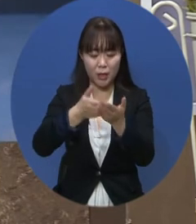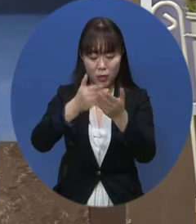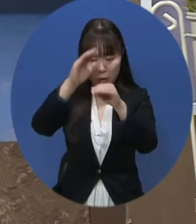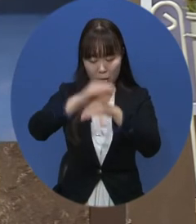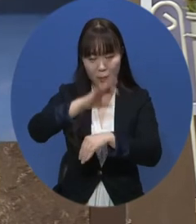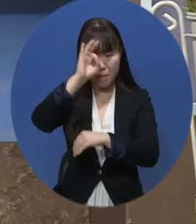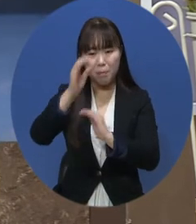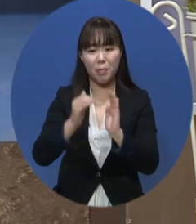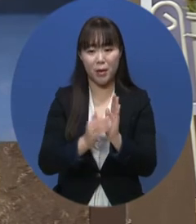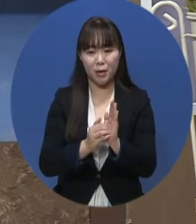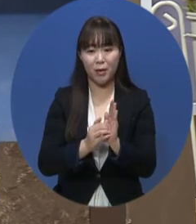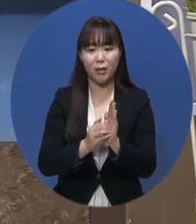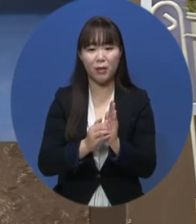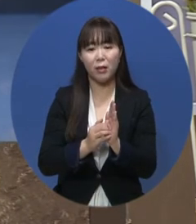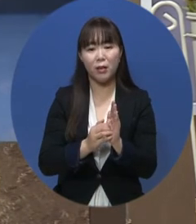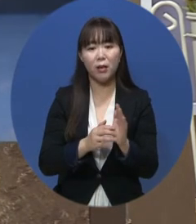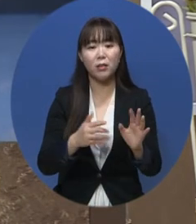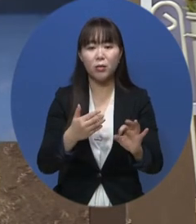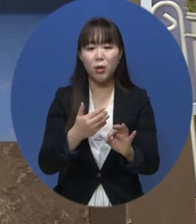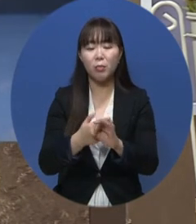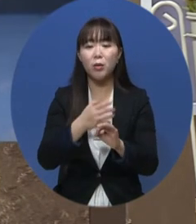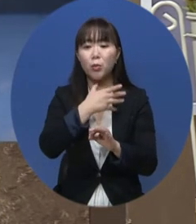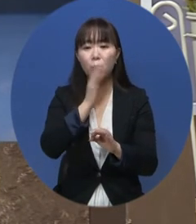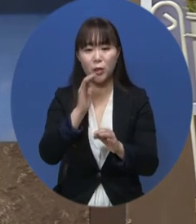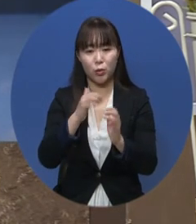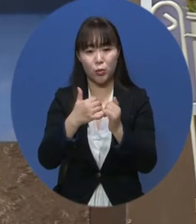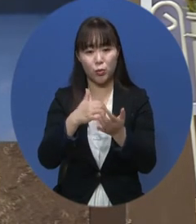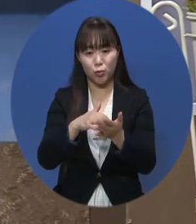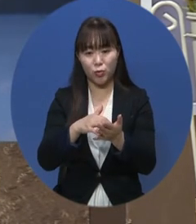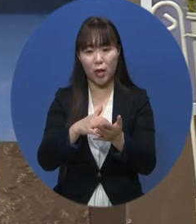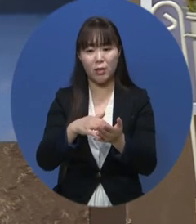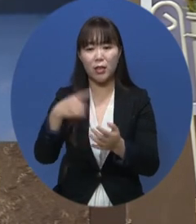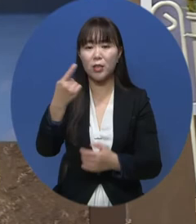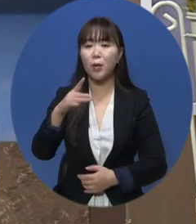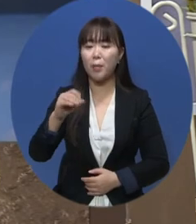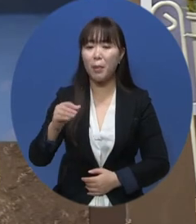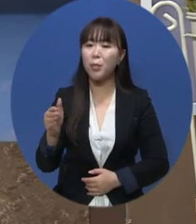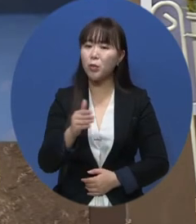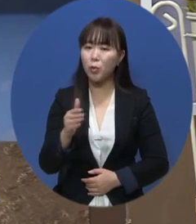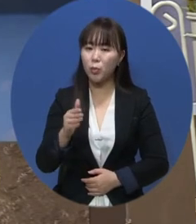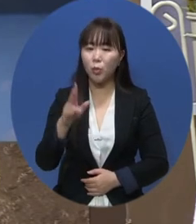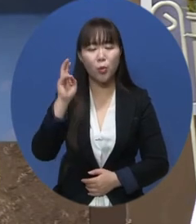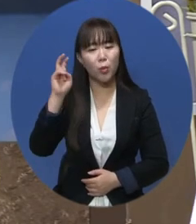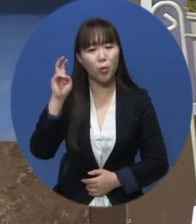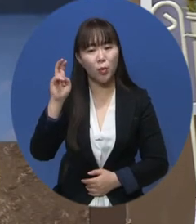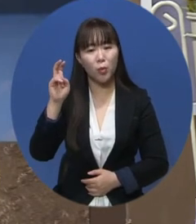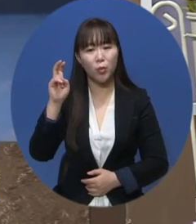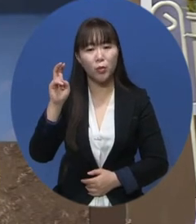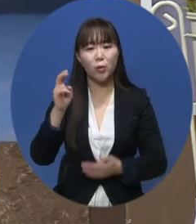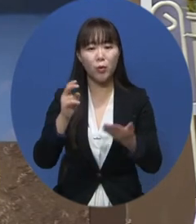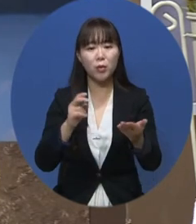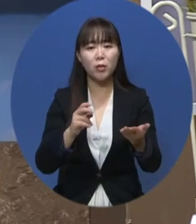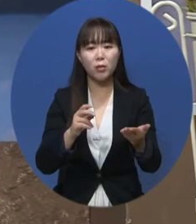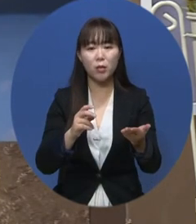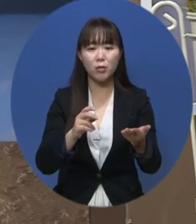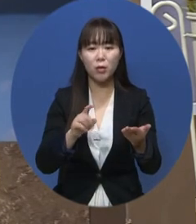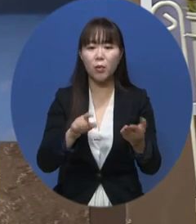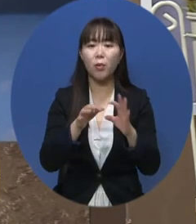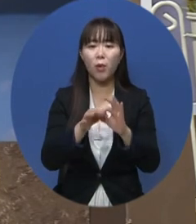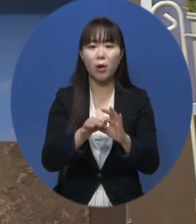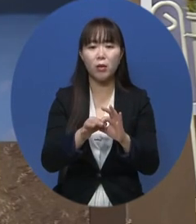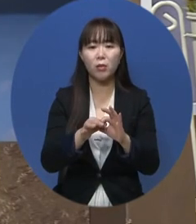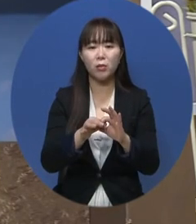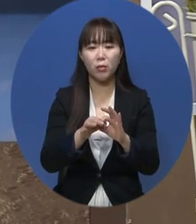있습니다. 초고령 사회로 진입을 하게 되면 노인 인구가 약 1천만 명 정도 될 거라고 하던데 회장님께서는 이 부분에